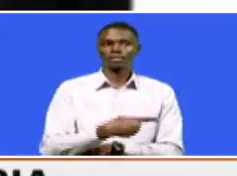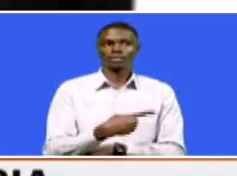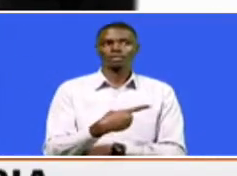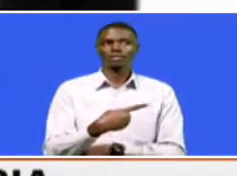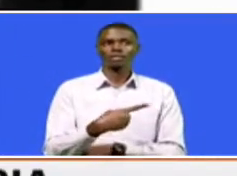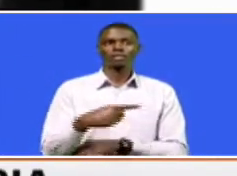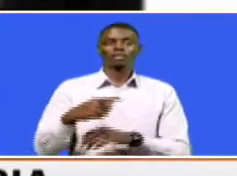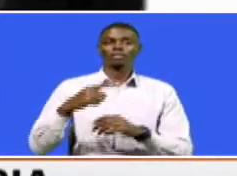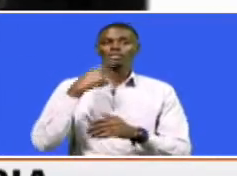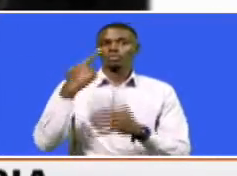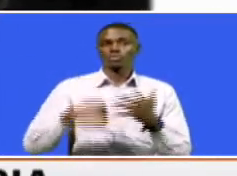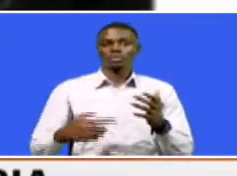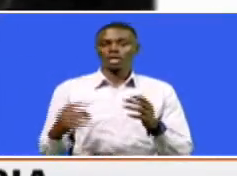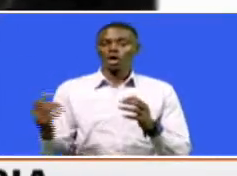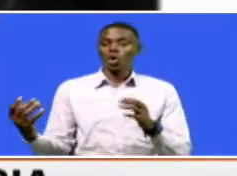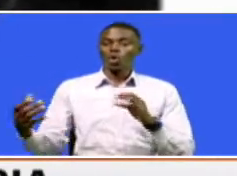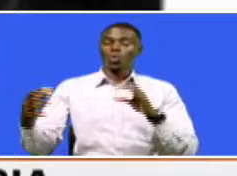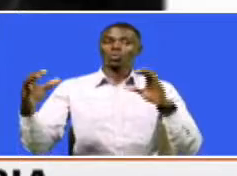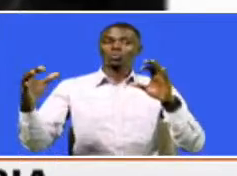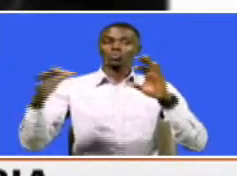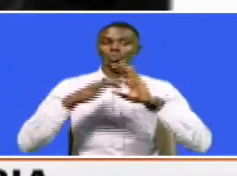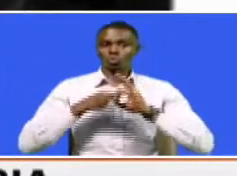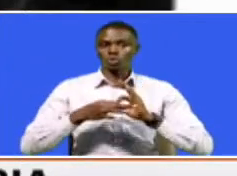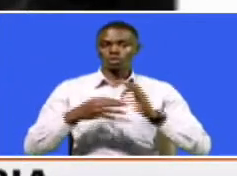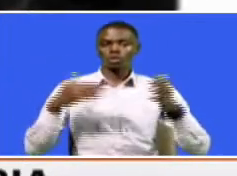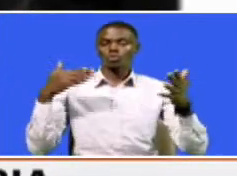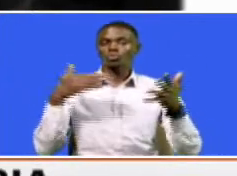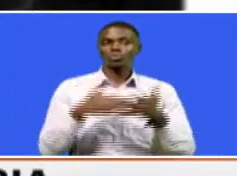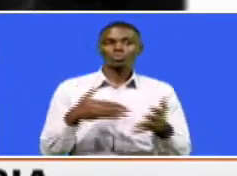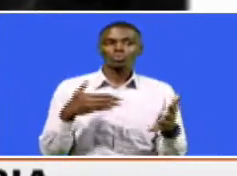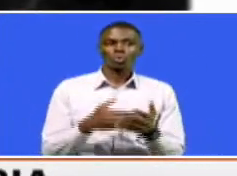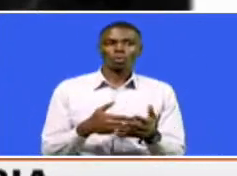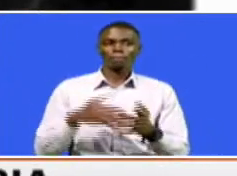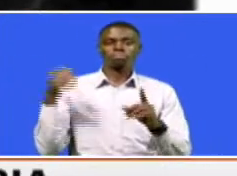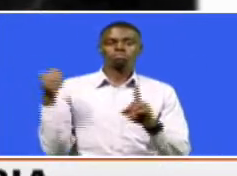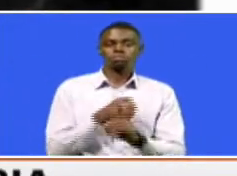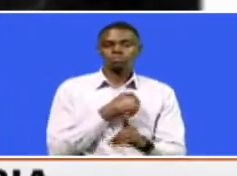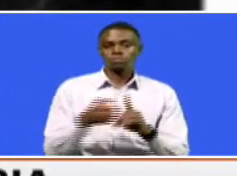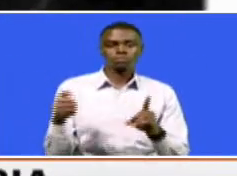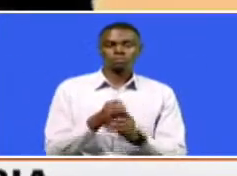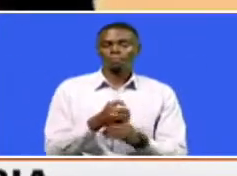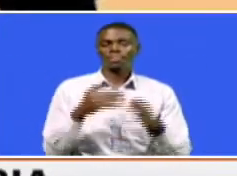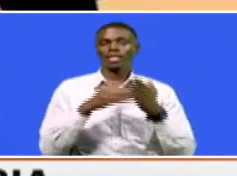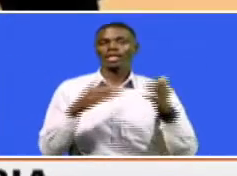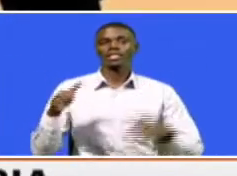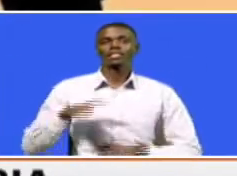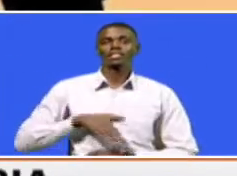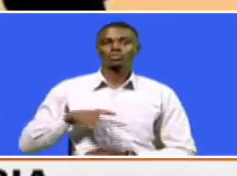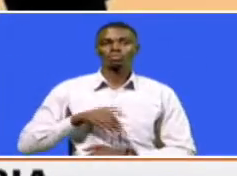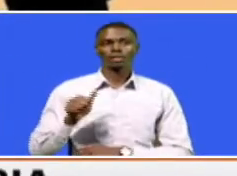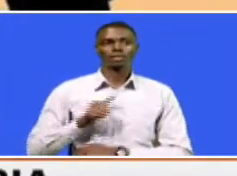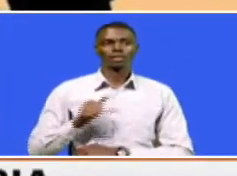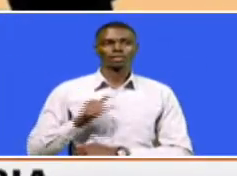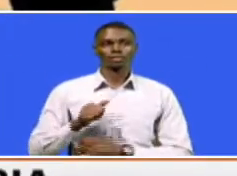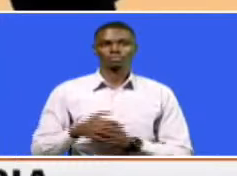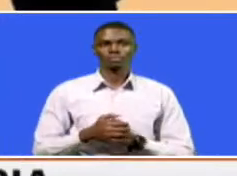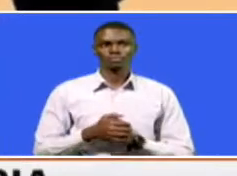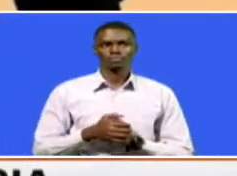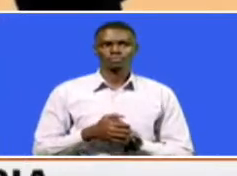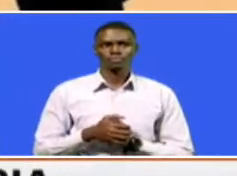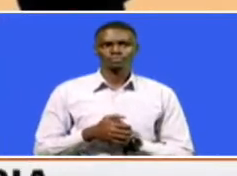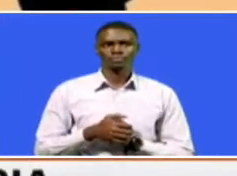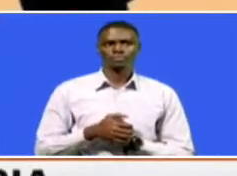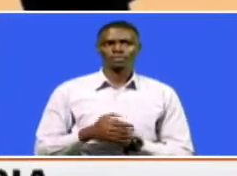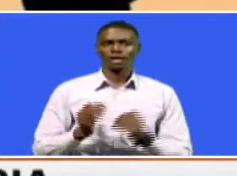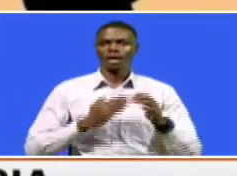ikiwa pamoja tuungane kukomesha ukatili na dhuluma dhidi ya wanawake na wasichana duniani. Jen Dunge anasema baada ya